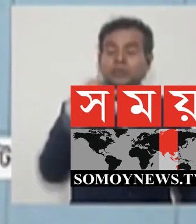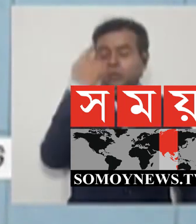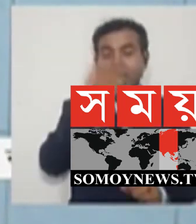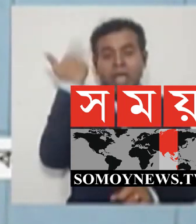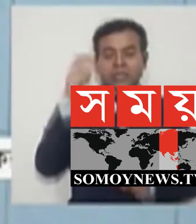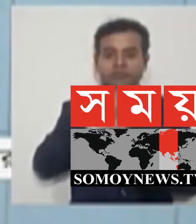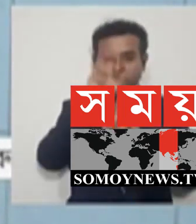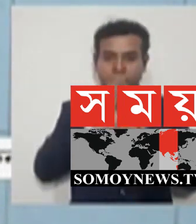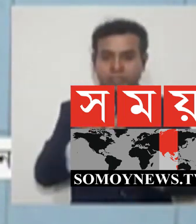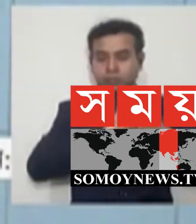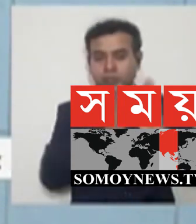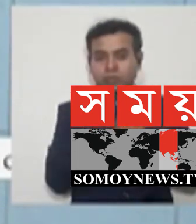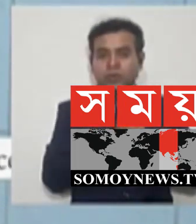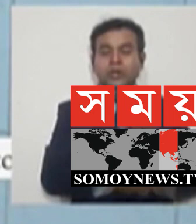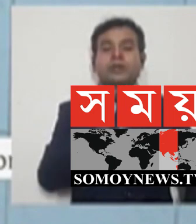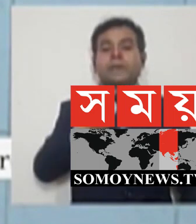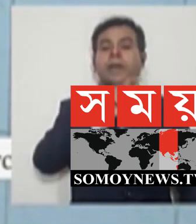জন এবং এ পর্যন্ত